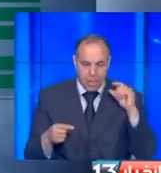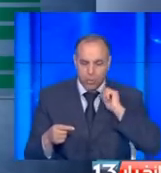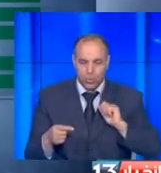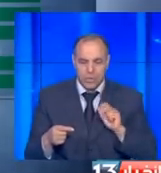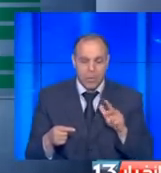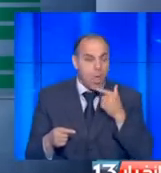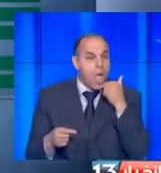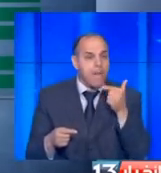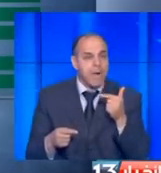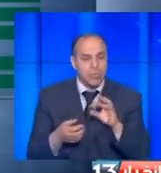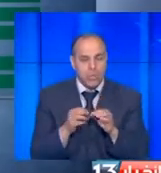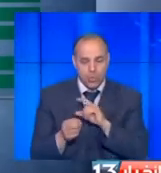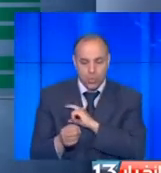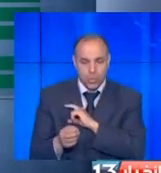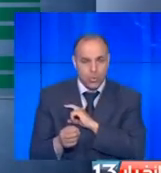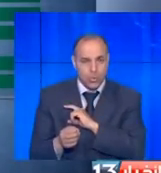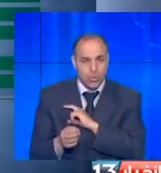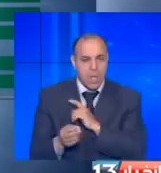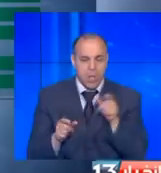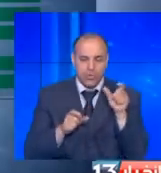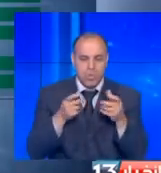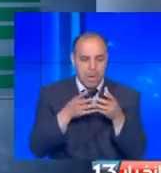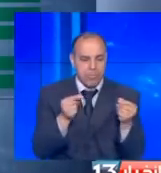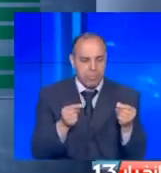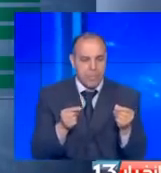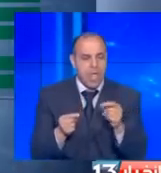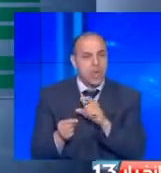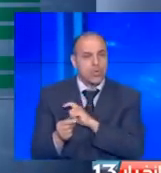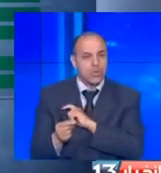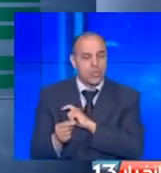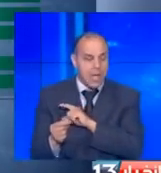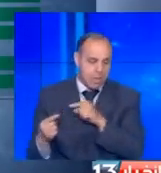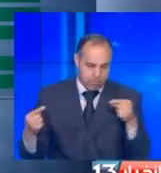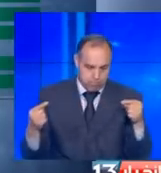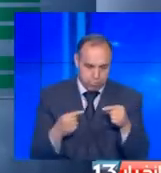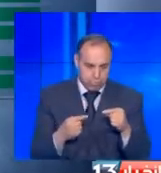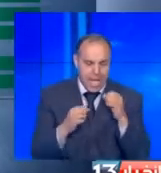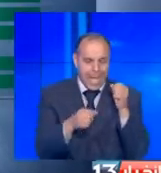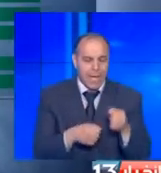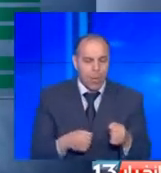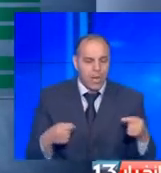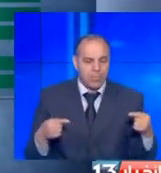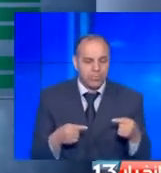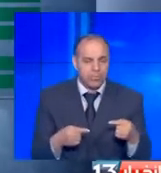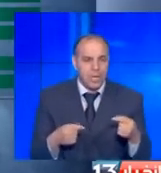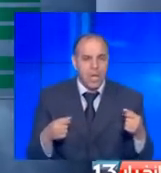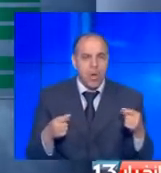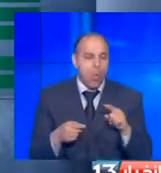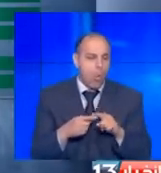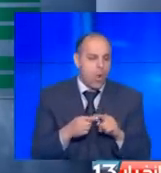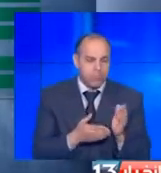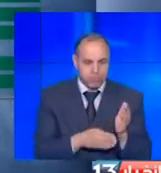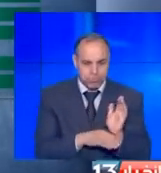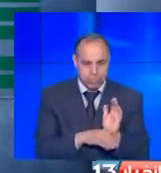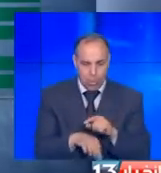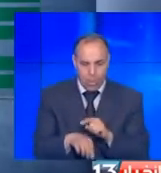التونسي. وبأولمبي سوسة ودون حضور الجمهور يستقبل النجم الساحلي شبيبة القيروان في لقاء تم تقديمه